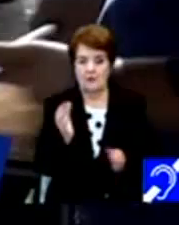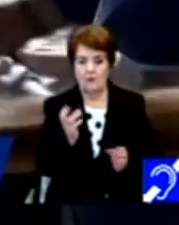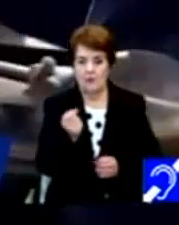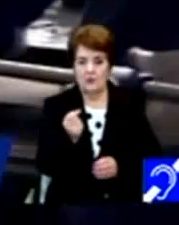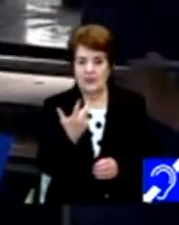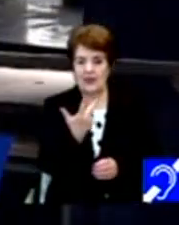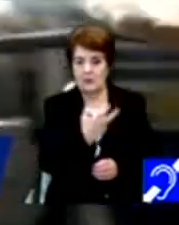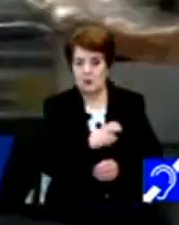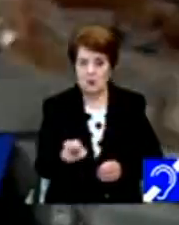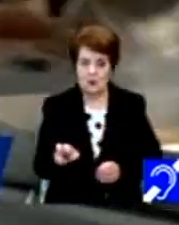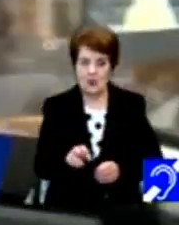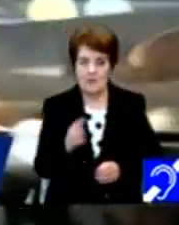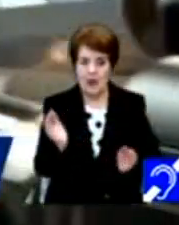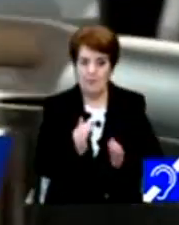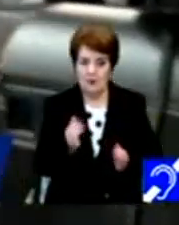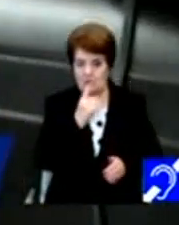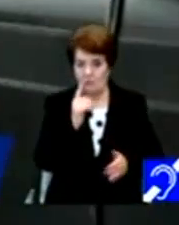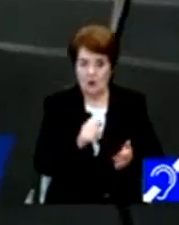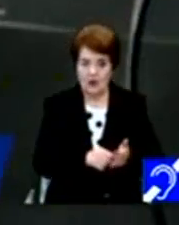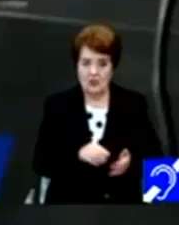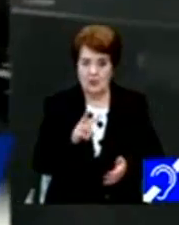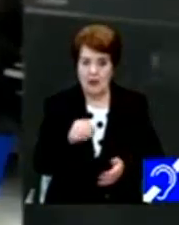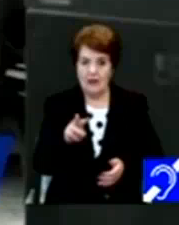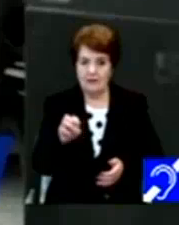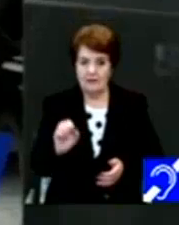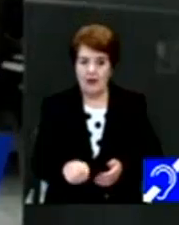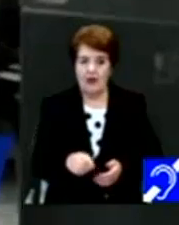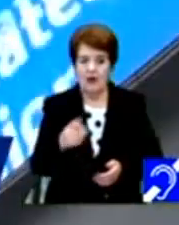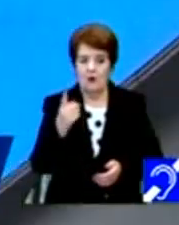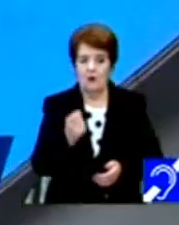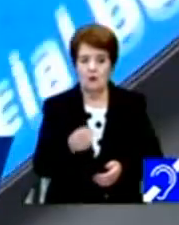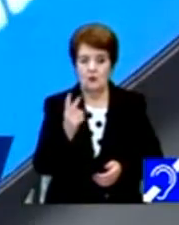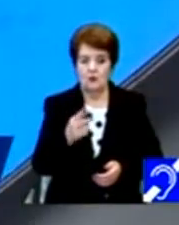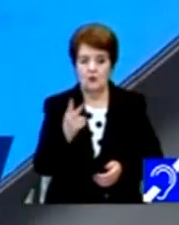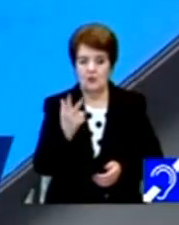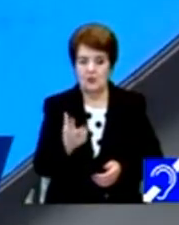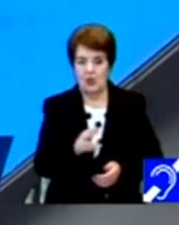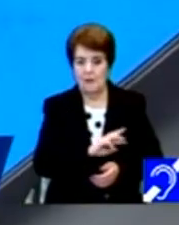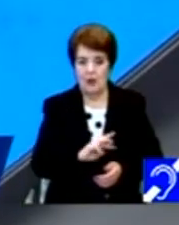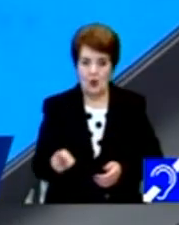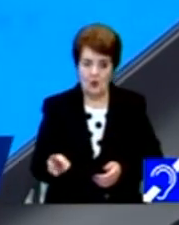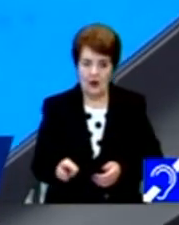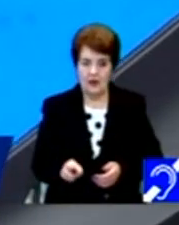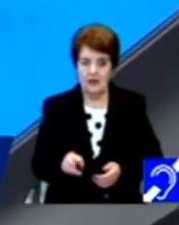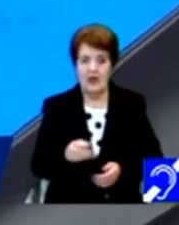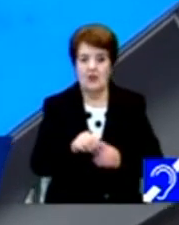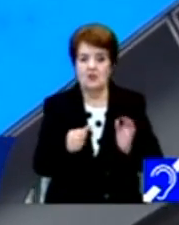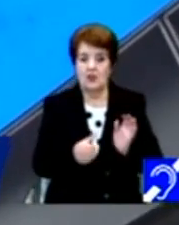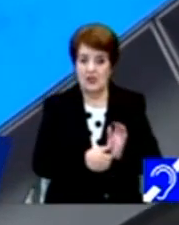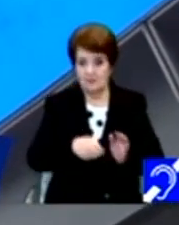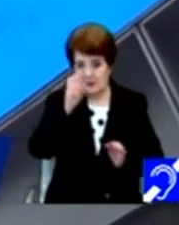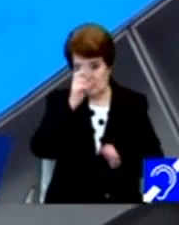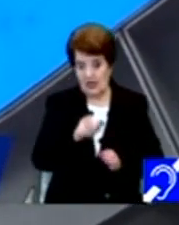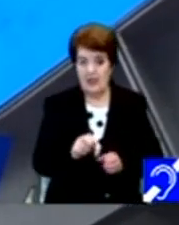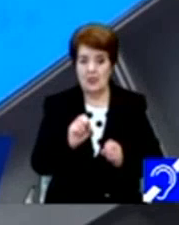de euro. Cei mai puțini bani vor ajunge în Malta, 123 de milioane de euro. Până acum, 16 state membre au primit